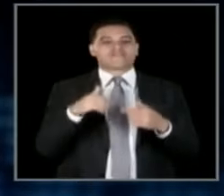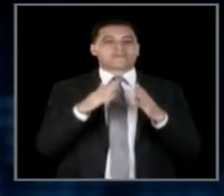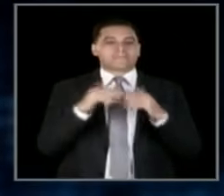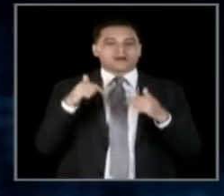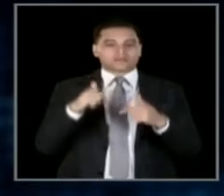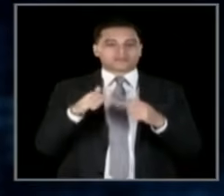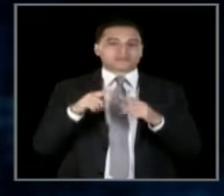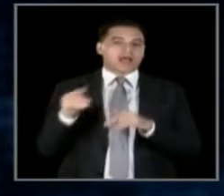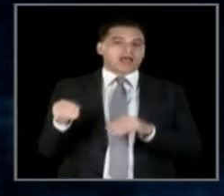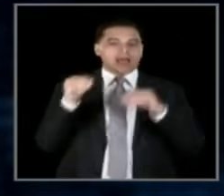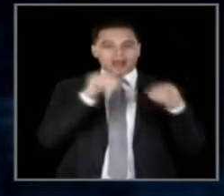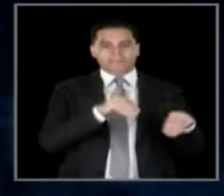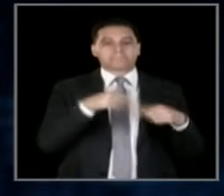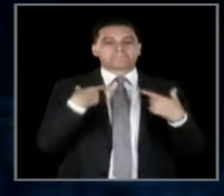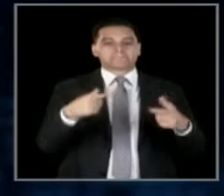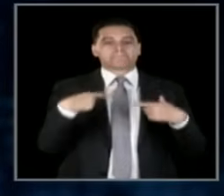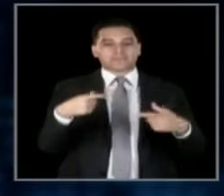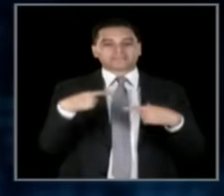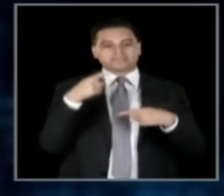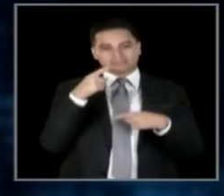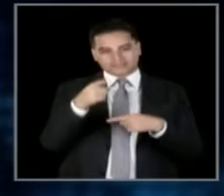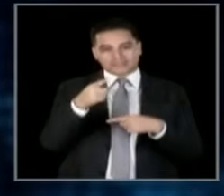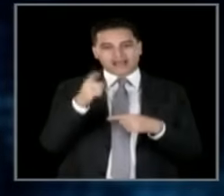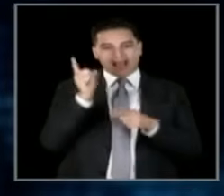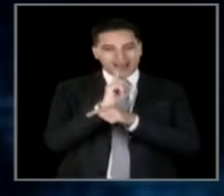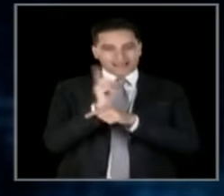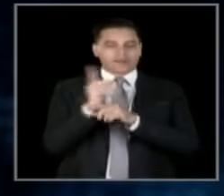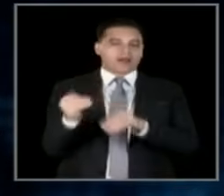1935، ثم انتقلت لموقعها الحالي بمصر الجديدة في عام